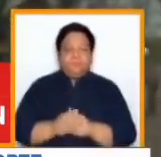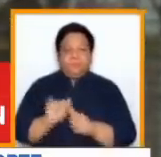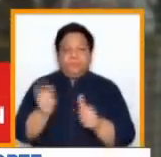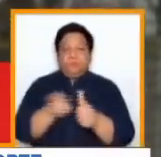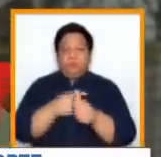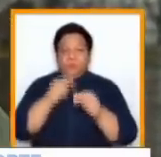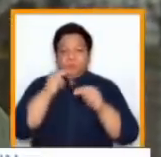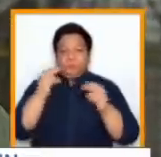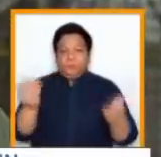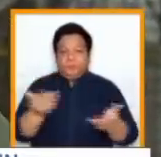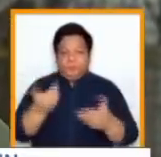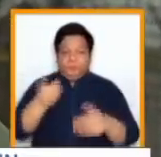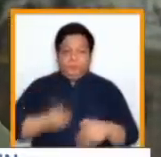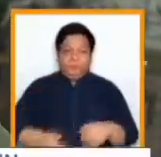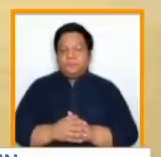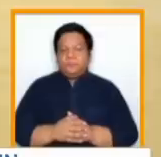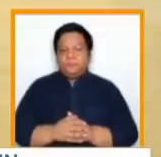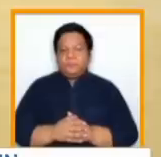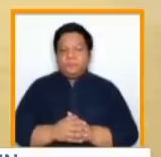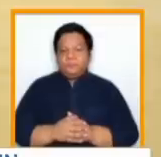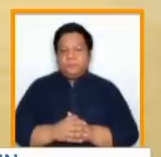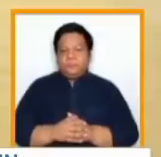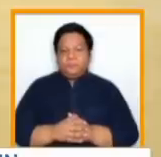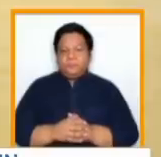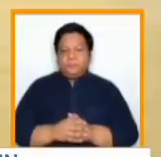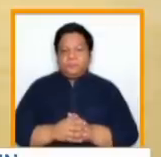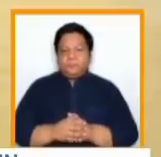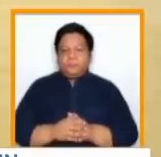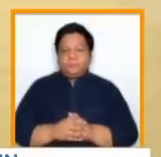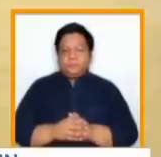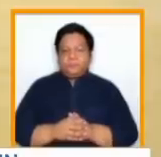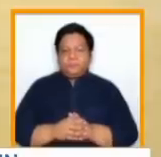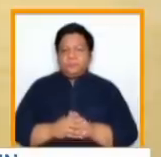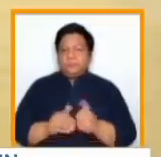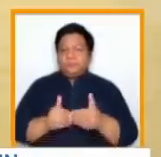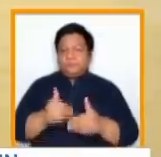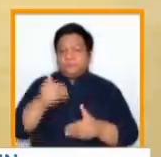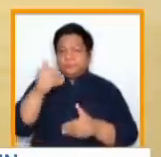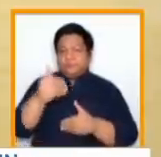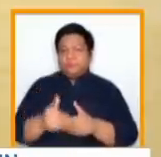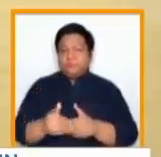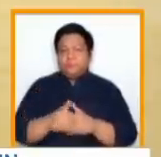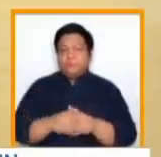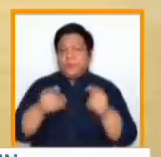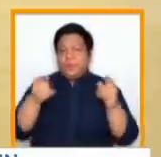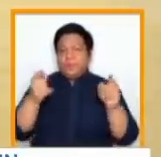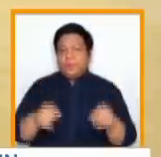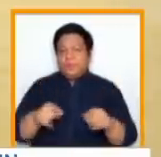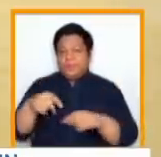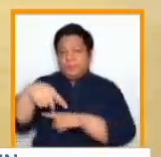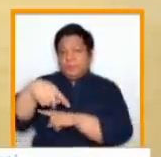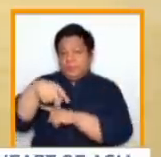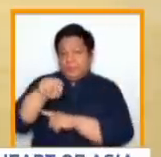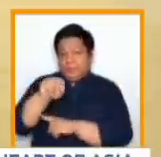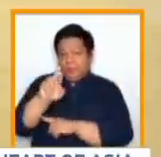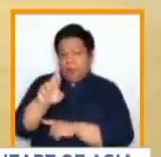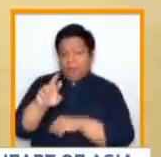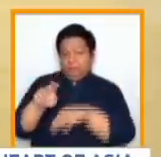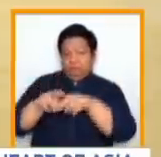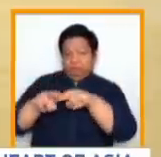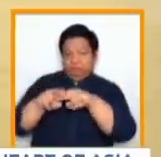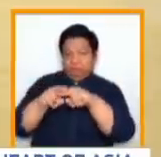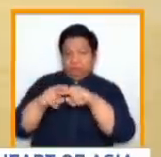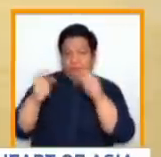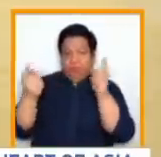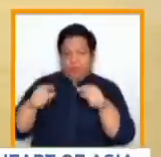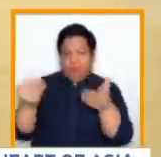Jonathan Andal, Buong Puso para sa Pilipino. Isa na namang aksidente ang nangyari sa Philippine National Railways. Nasalpok po ng tren ng PNR